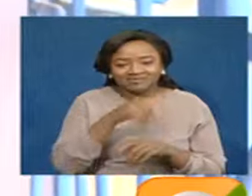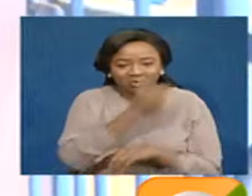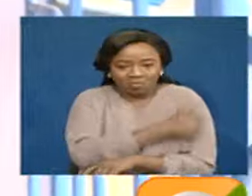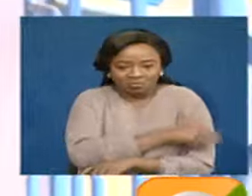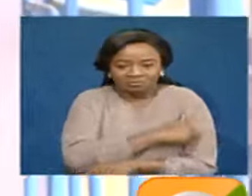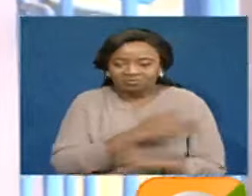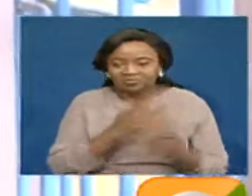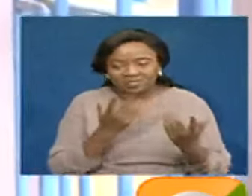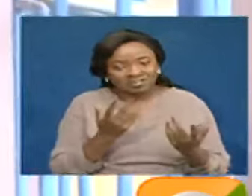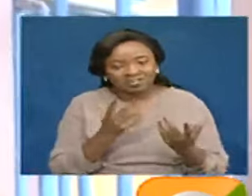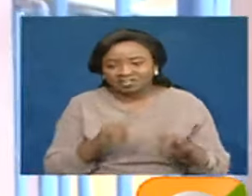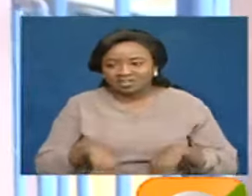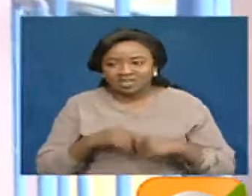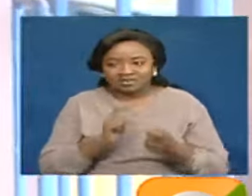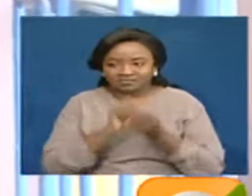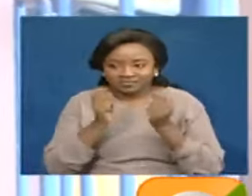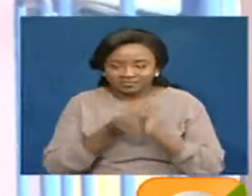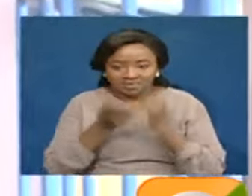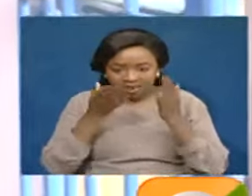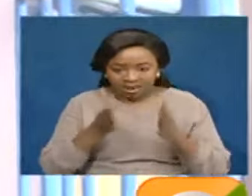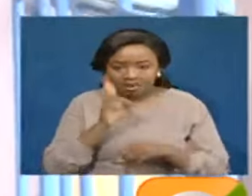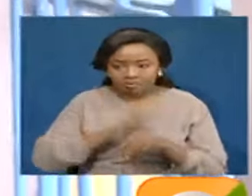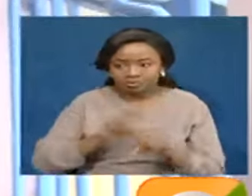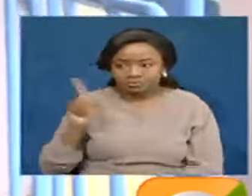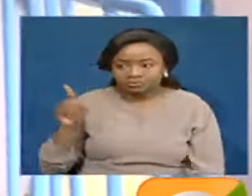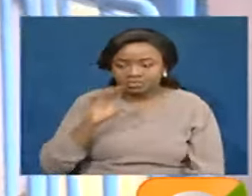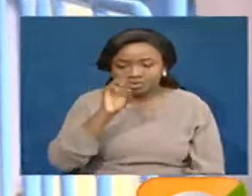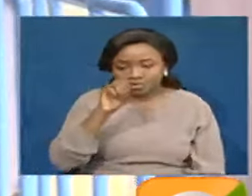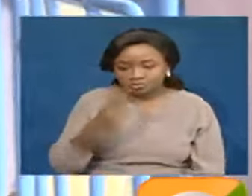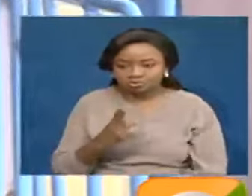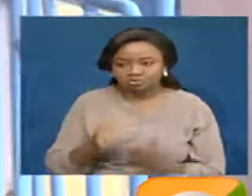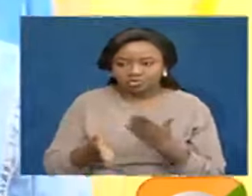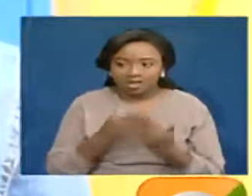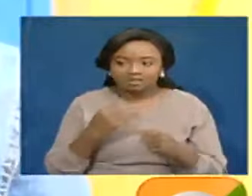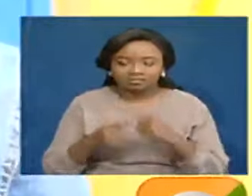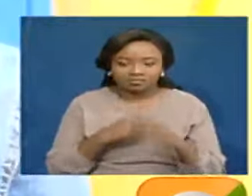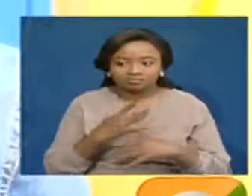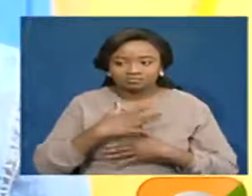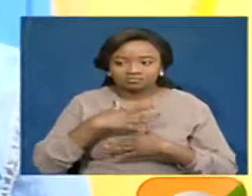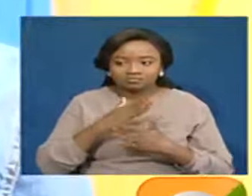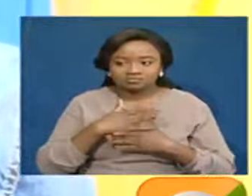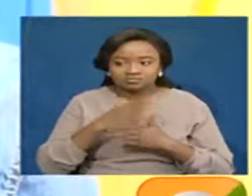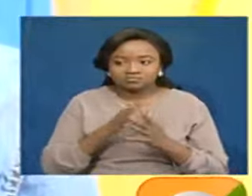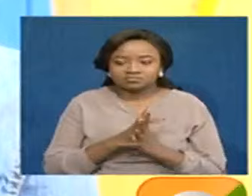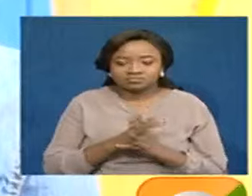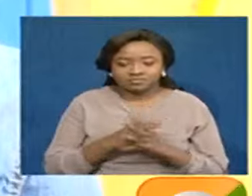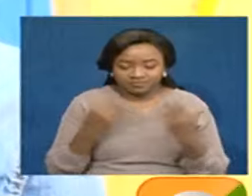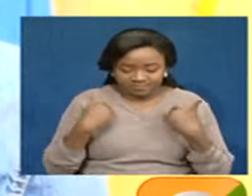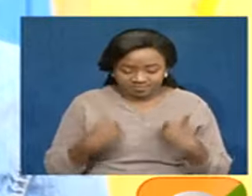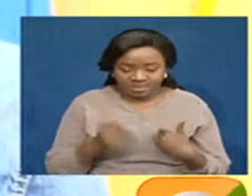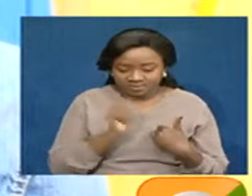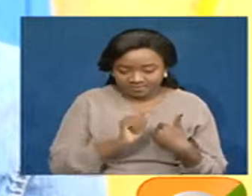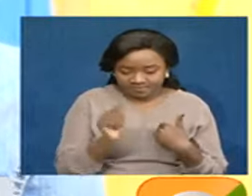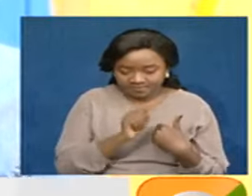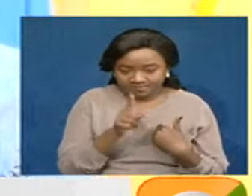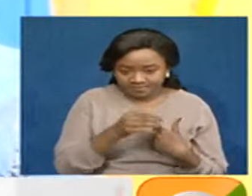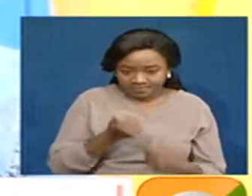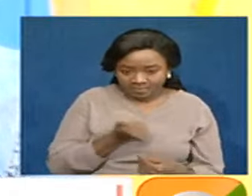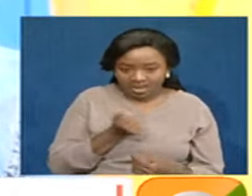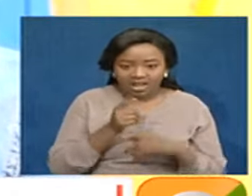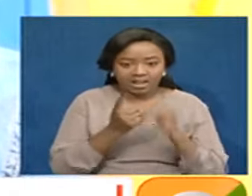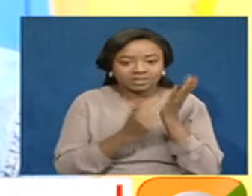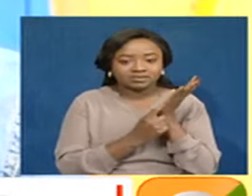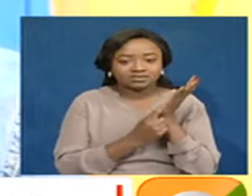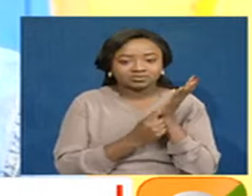anategemea gesi ya oksijeni kutoka kwenye tanki hili ili kuendeleza maisha yake. Kwa Kiswahili hasa, mimi ndo ninamfunza Kiswahili,